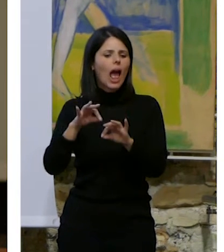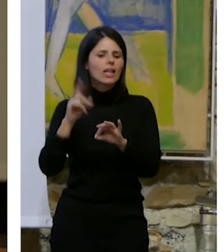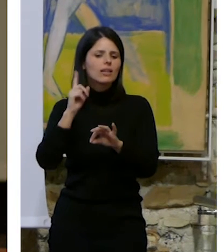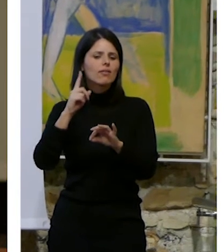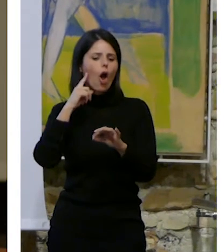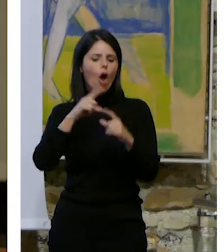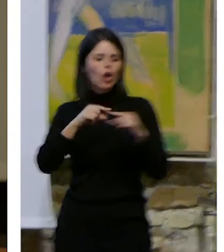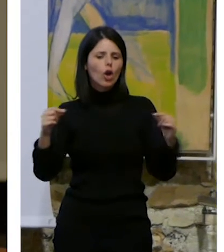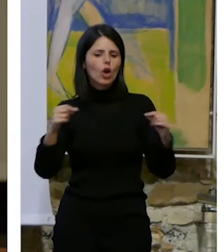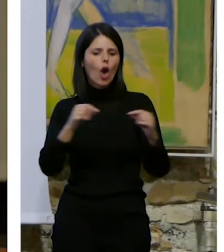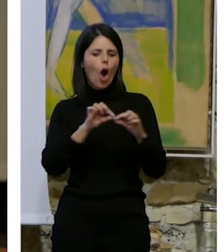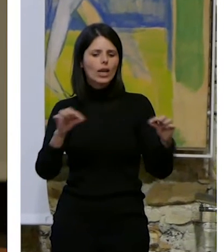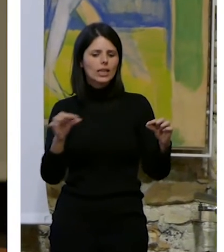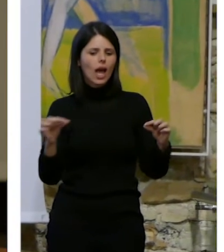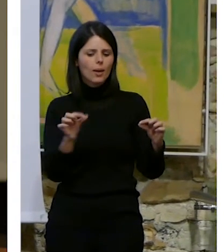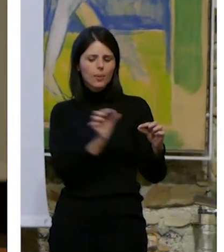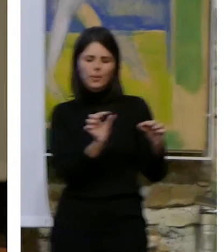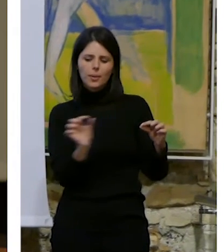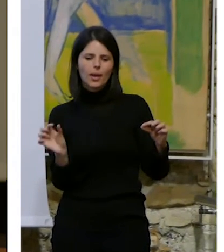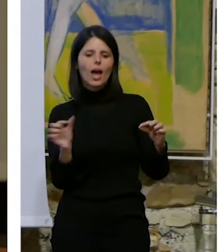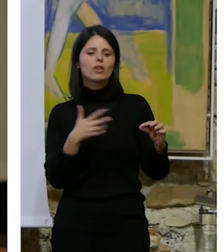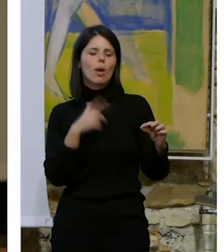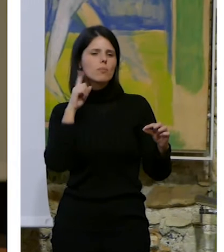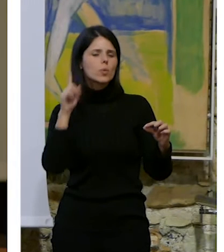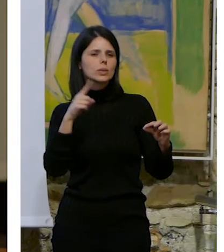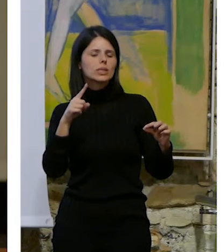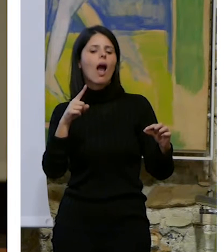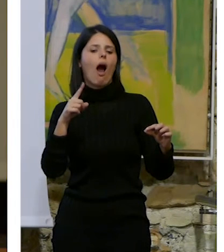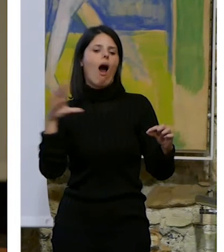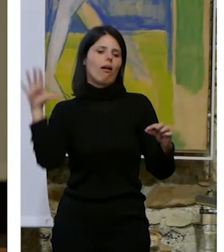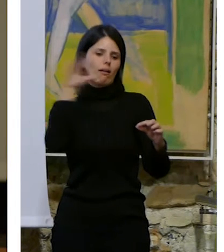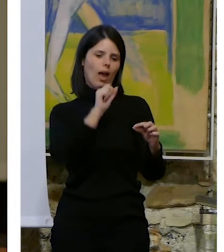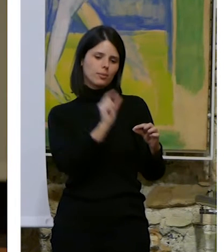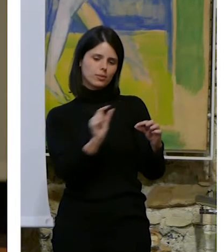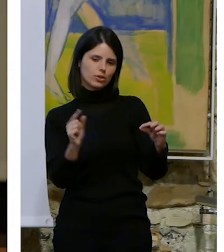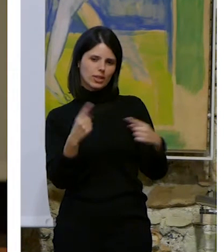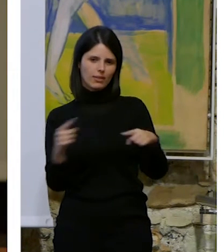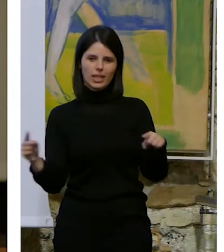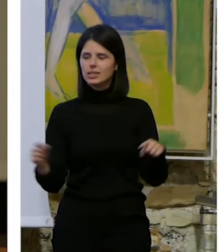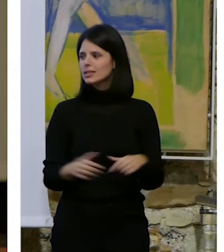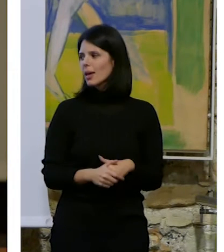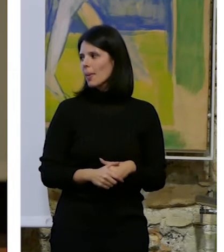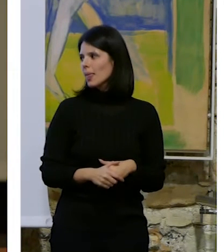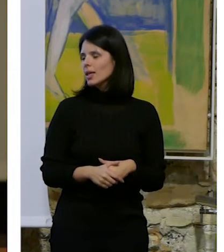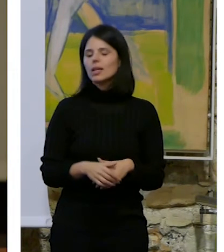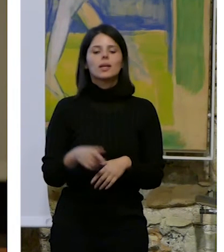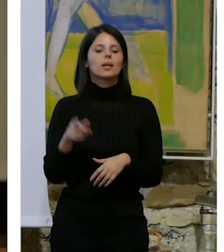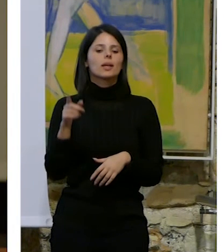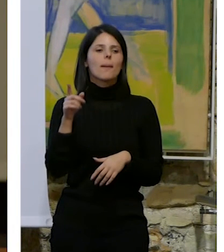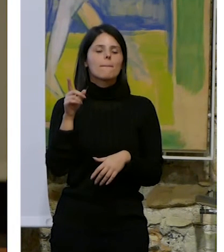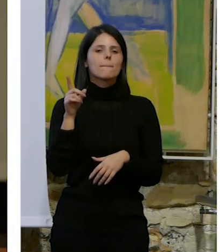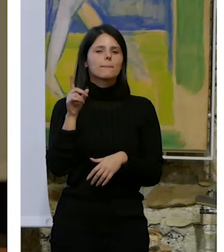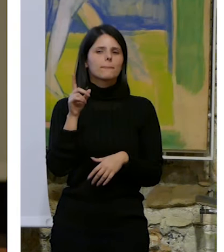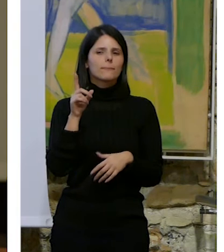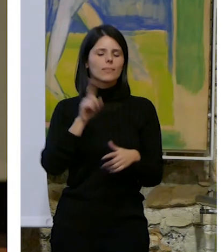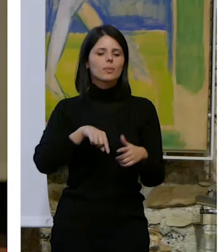corda, scoprono che è la terza elevata o la terza diminuita e cominciano, poi dicono la stessa cosa avviene anche con un orcio. Se